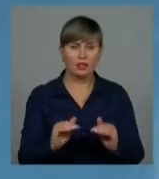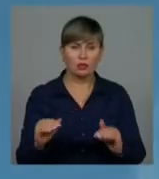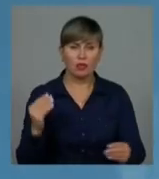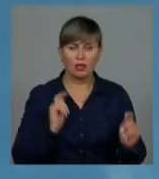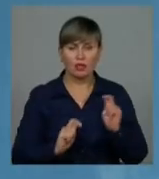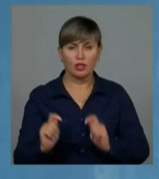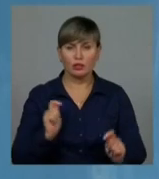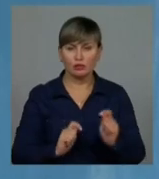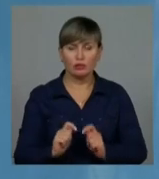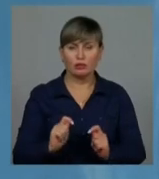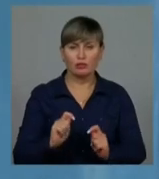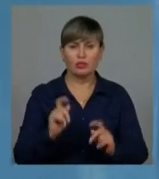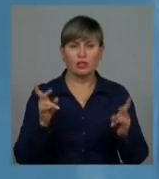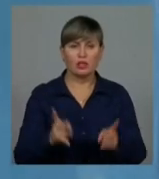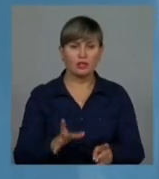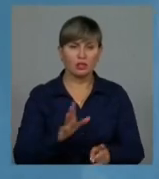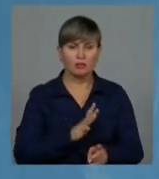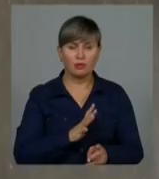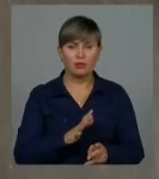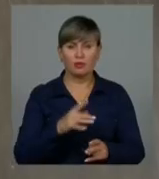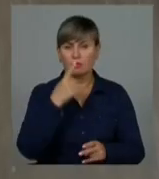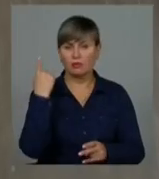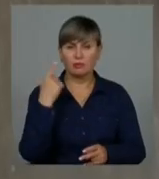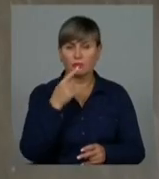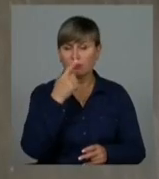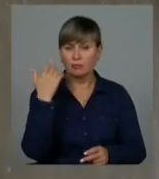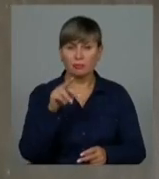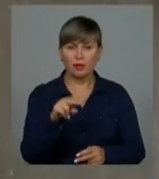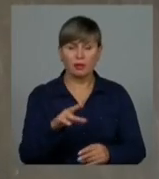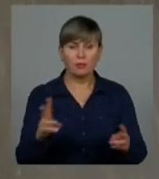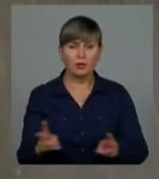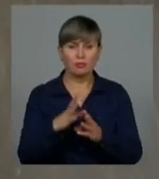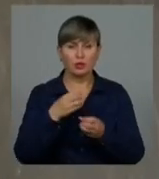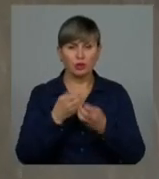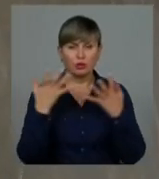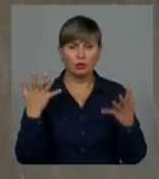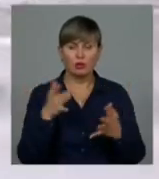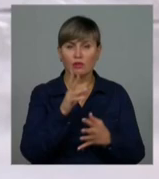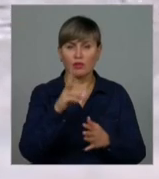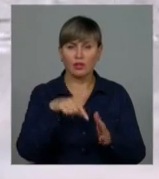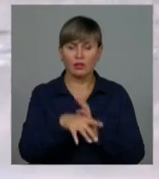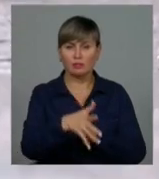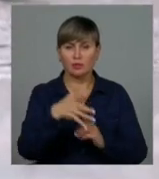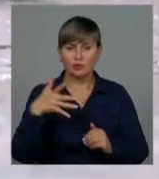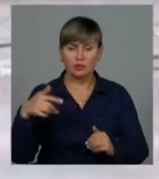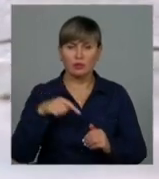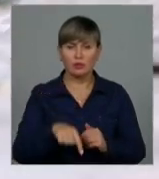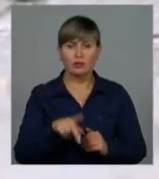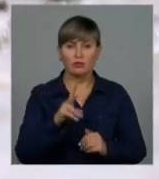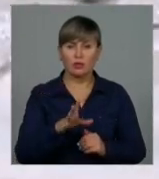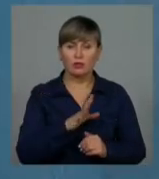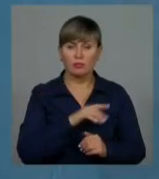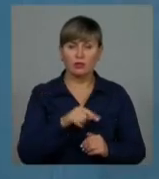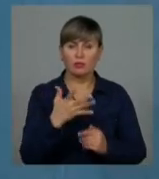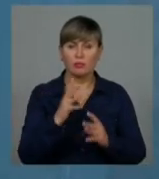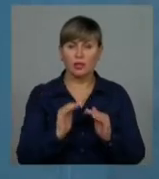одежду. Напомню, что трагедия произошла в минувшую пятницу. Пожар произошел днем в квартире пятиэтажного жилого дома. В квартире